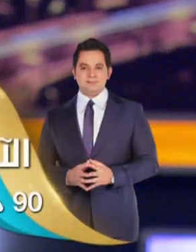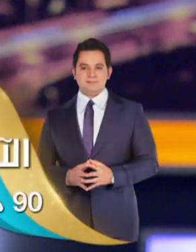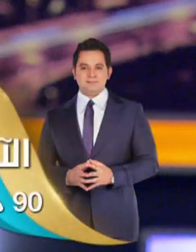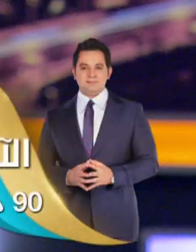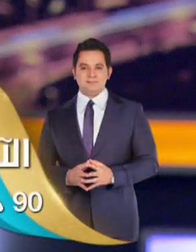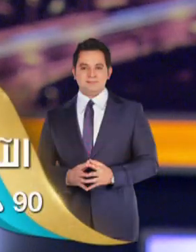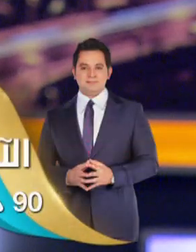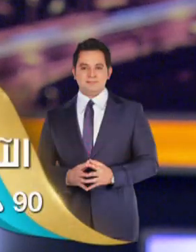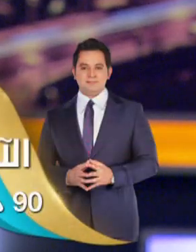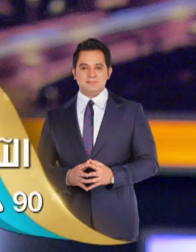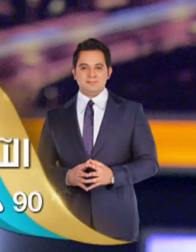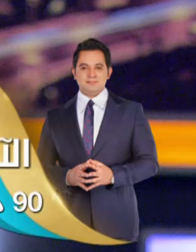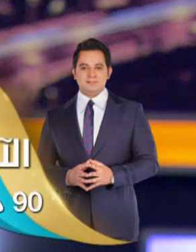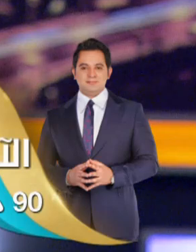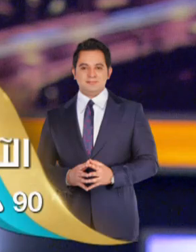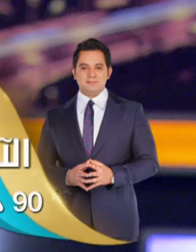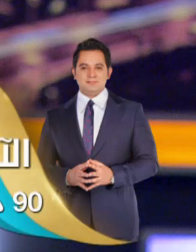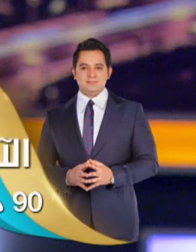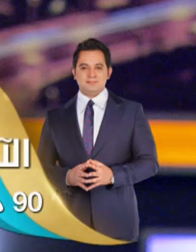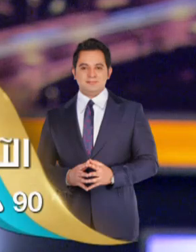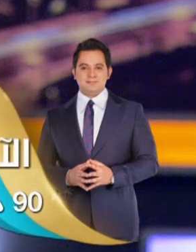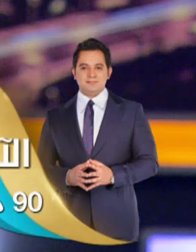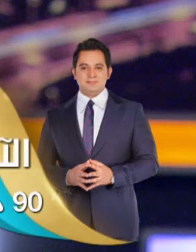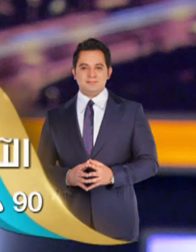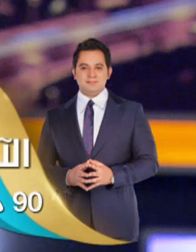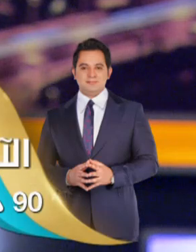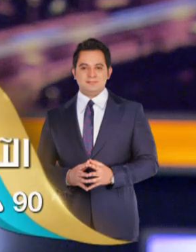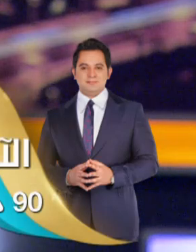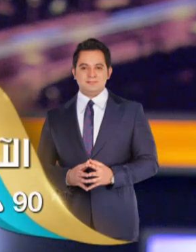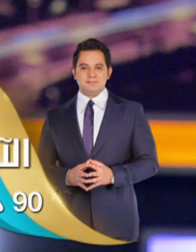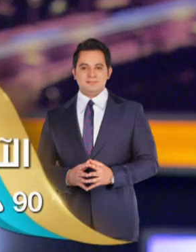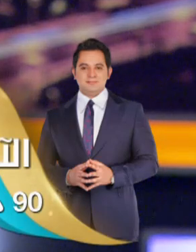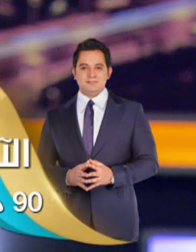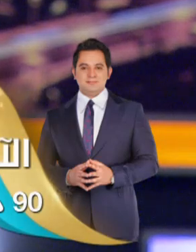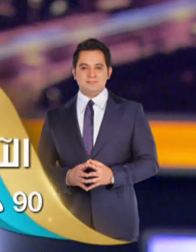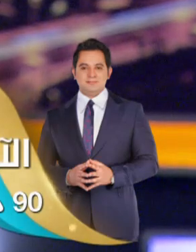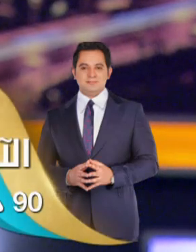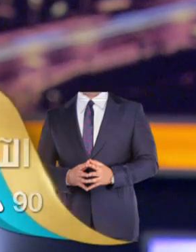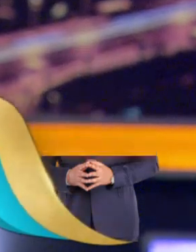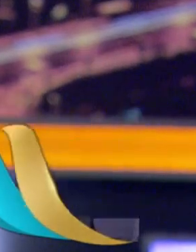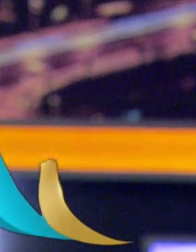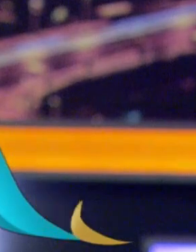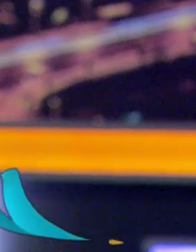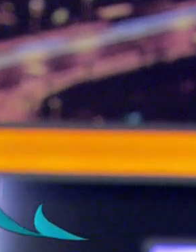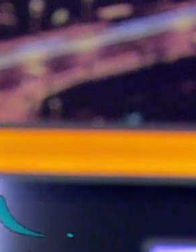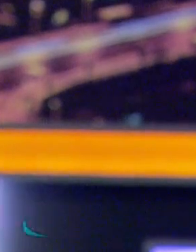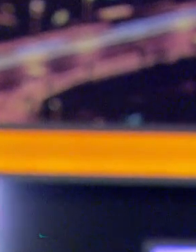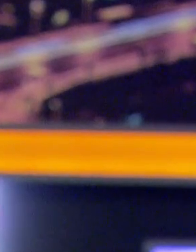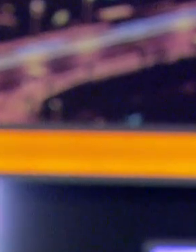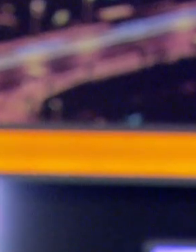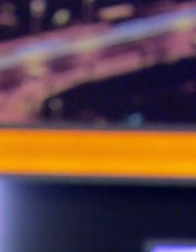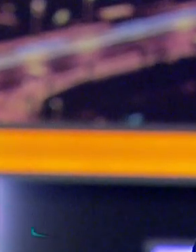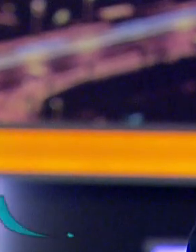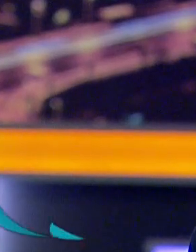وكثير من الشركات الكبرى والعملاقة تتجه لمزيد من الرقمنة ومزيد من الاستثمار